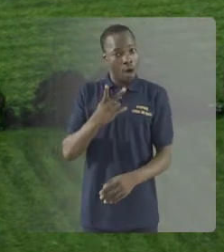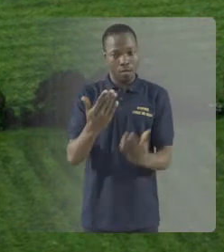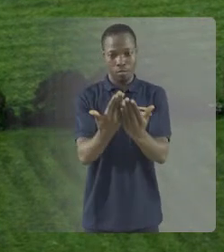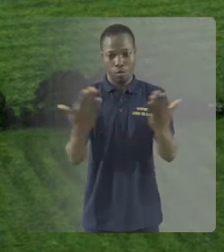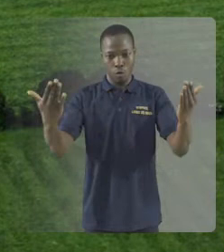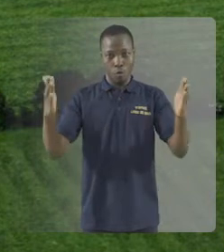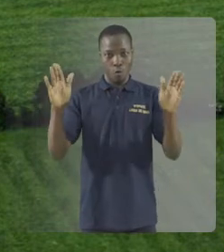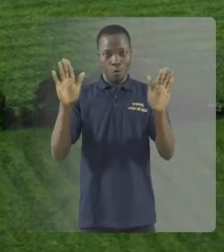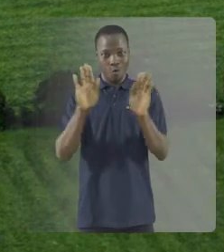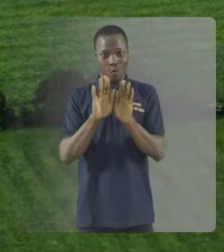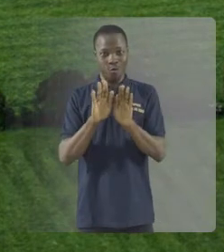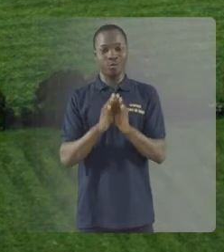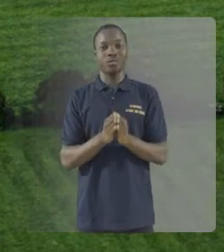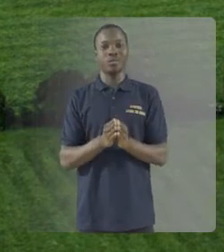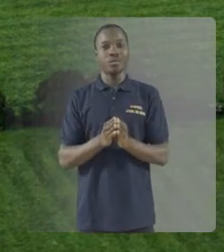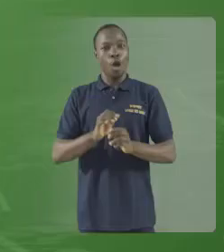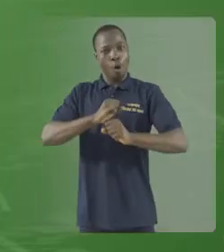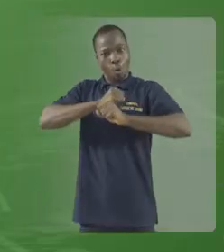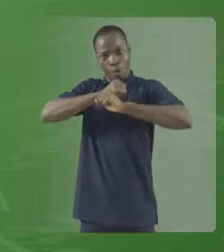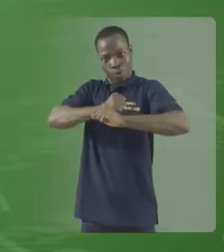haies brise-vent.